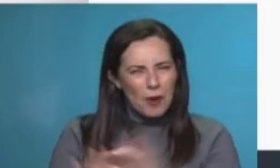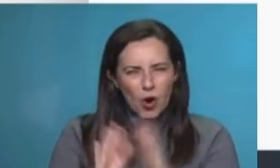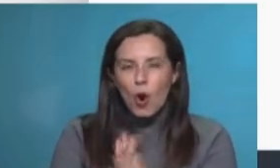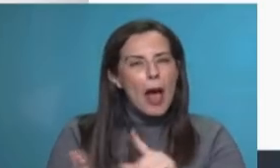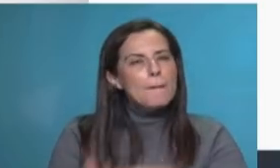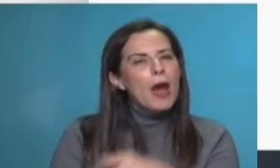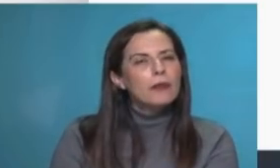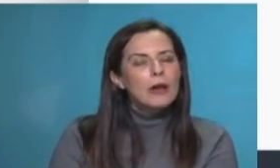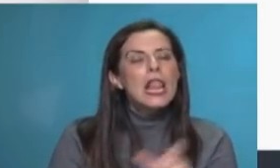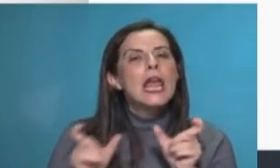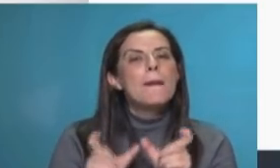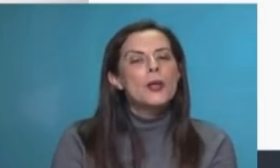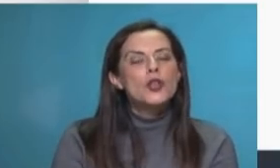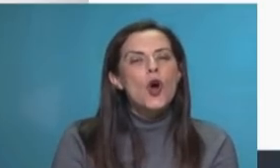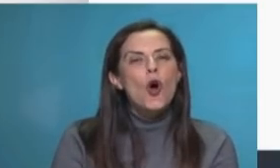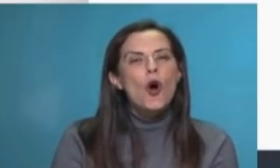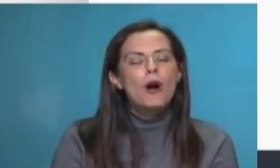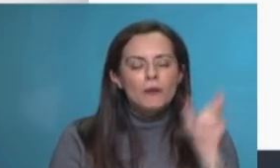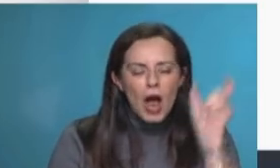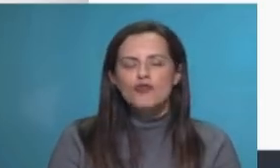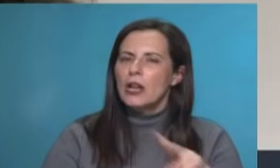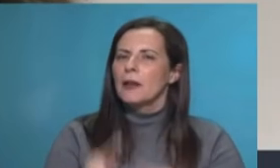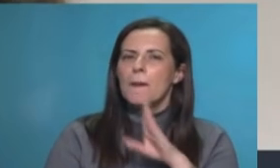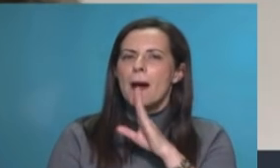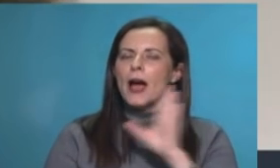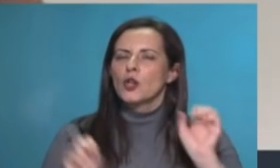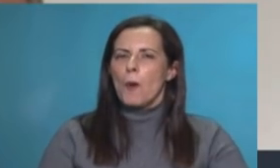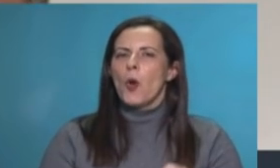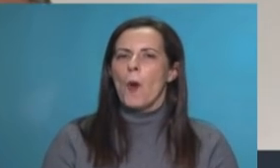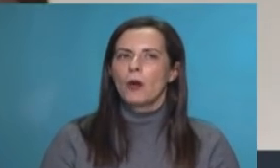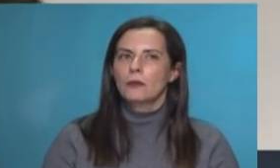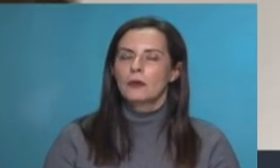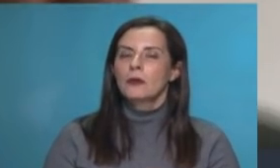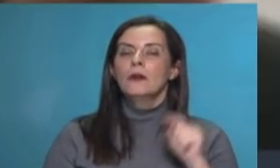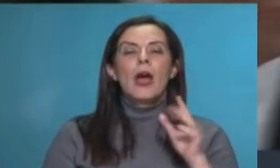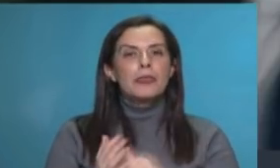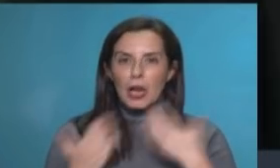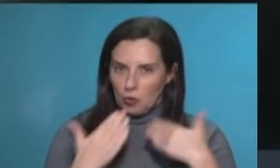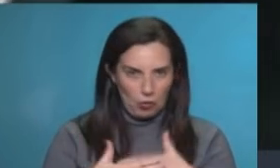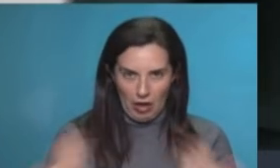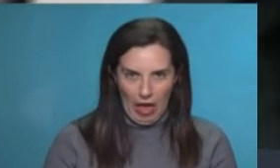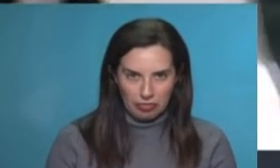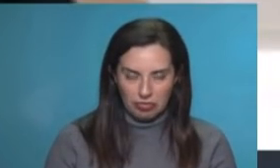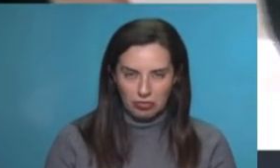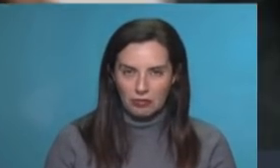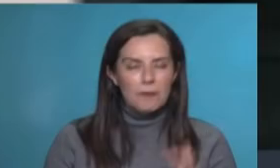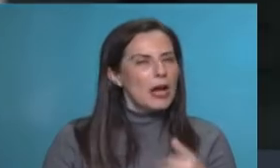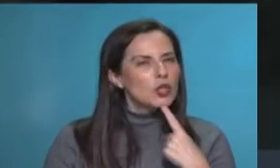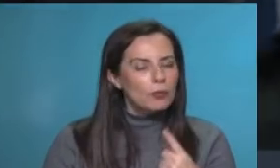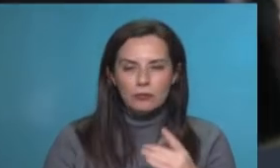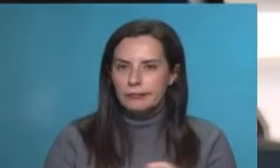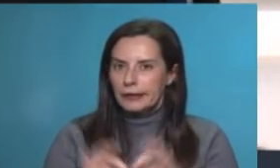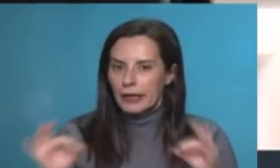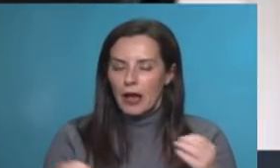היא למנוע מאביר איכות השלטון לטפל בבעיית המונופולים בישראל. תאריך לדיון הזה עדיין אין. המשמעות, תחילת פעילות